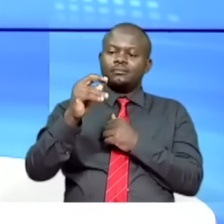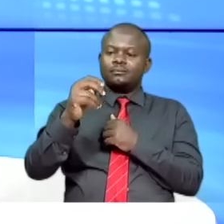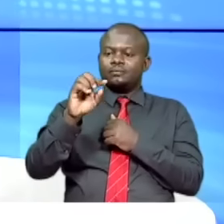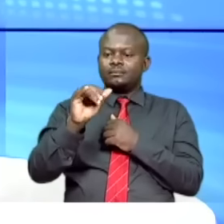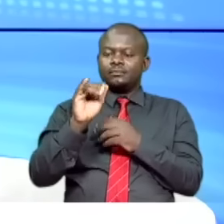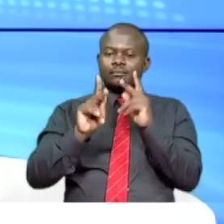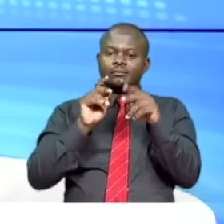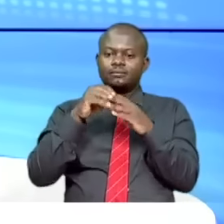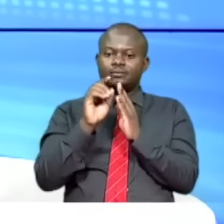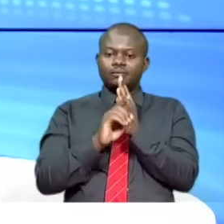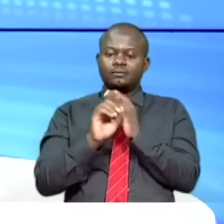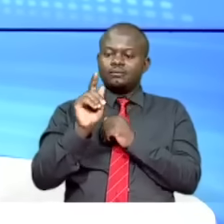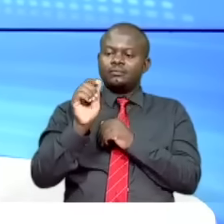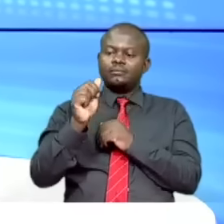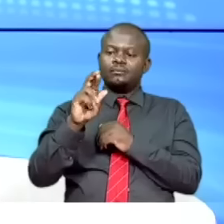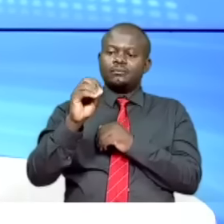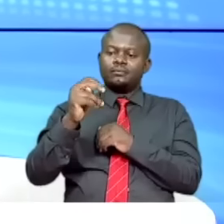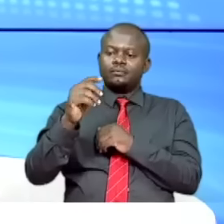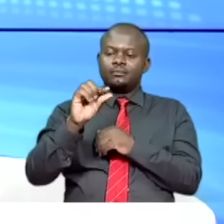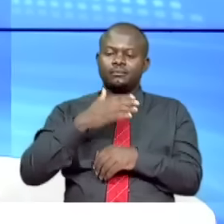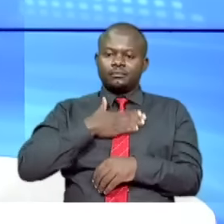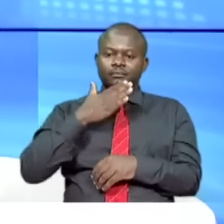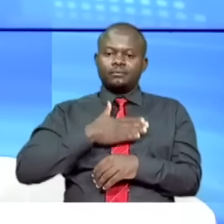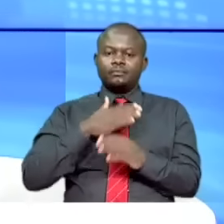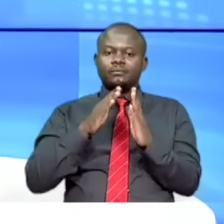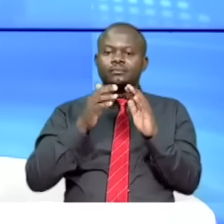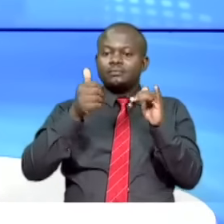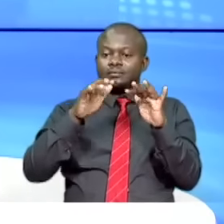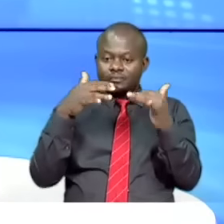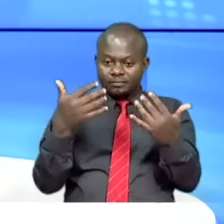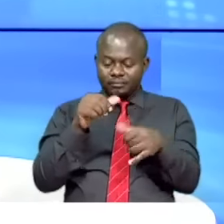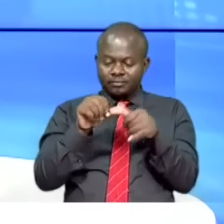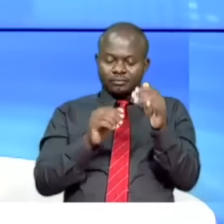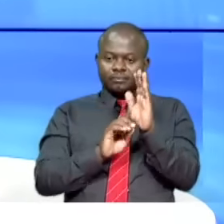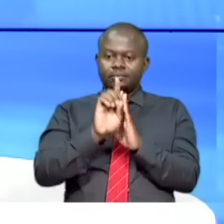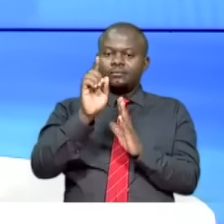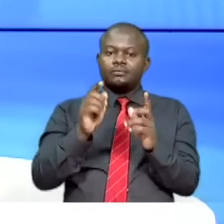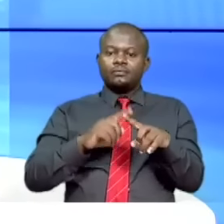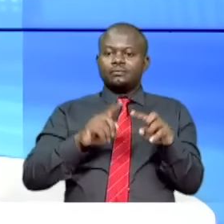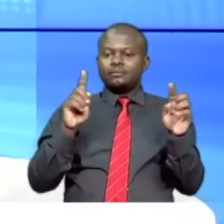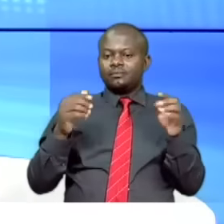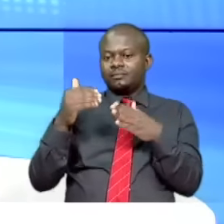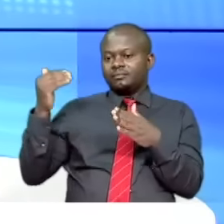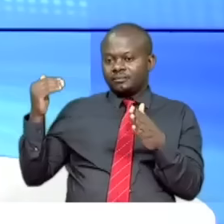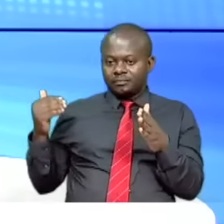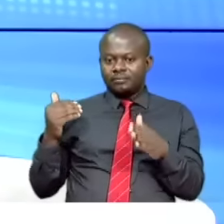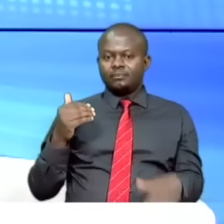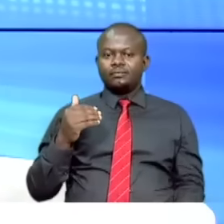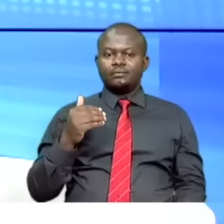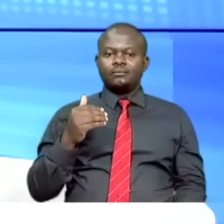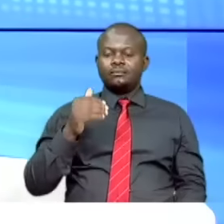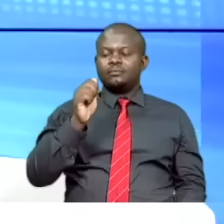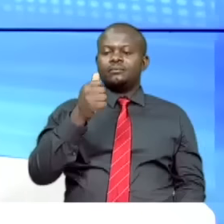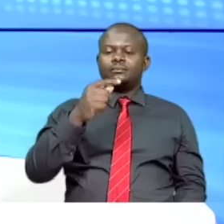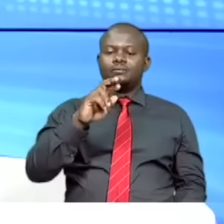muri aka karere ka Karongi bavuga ko bishimiraho umujyi wabo uri kugana mu bigendanye n'iterambere bitandukanye n'uko mbere byaremeze. Mugenzi wacu